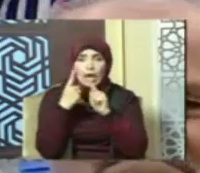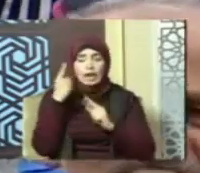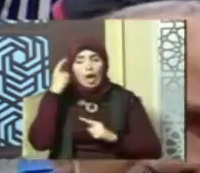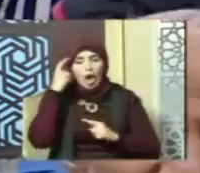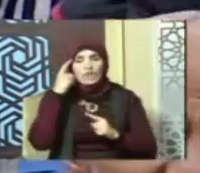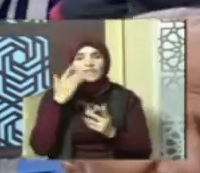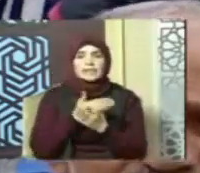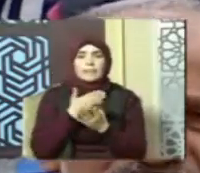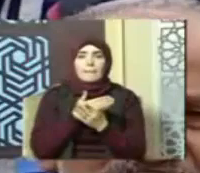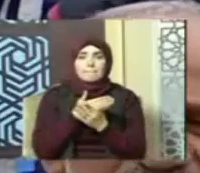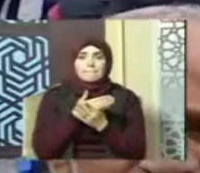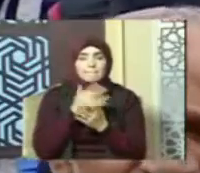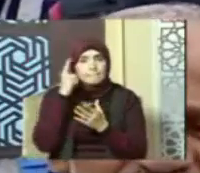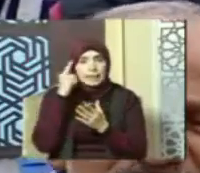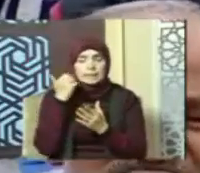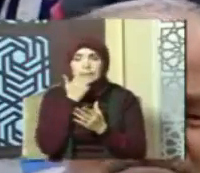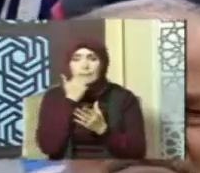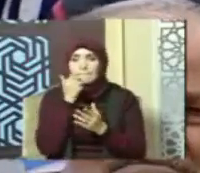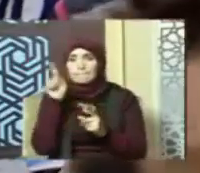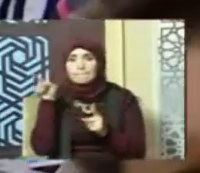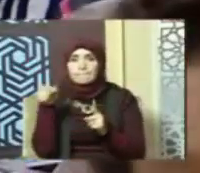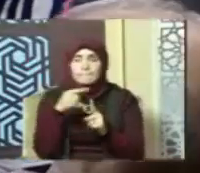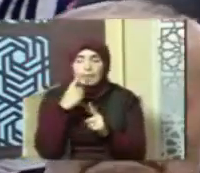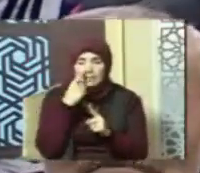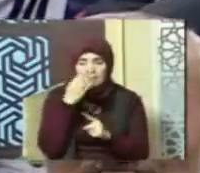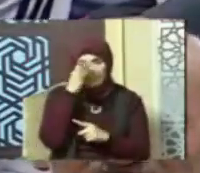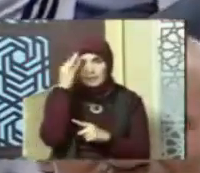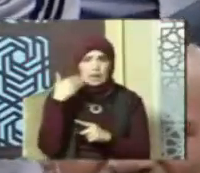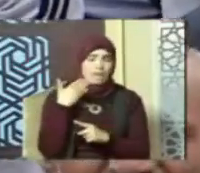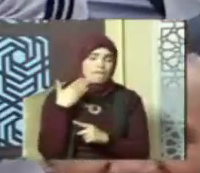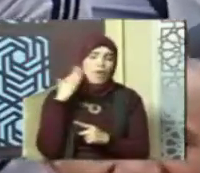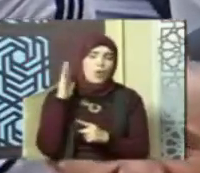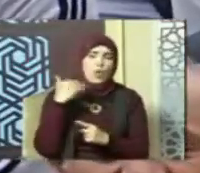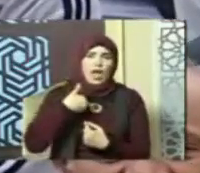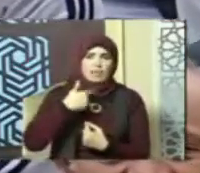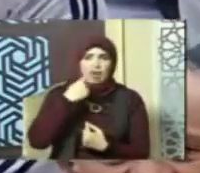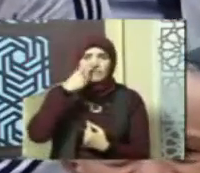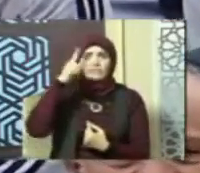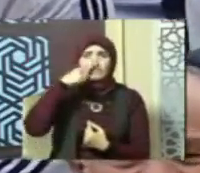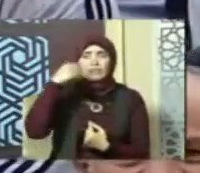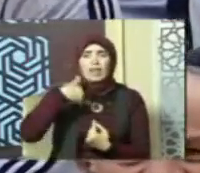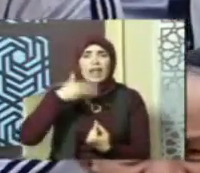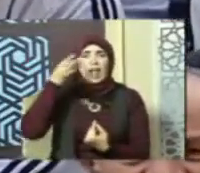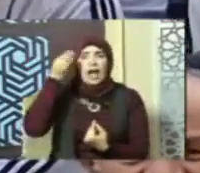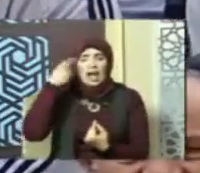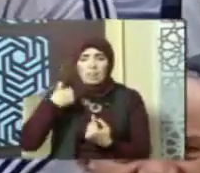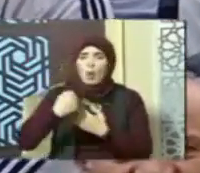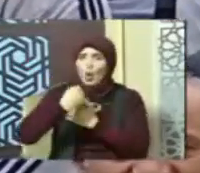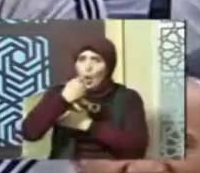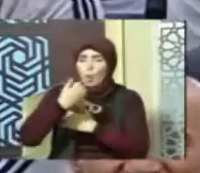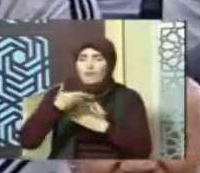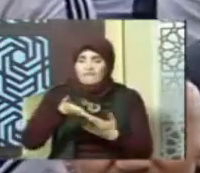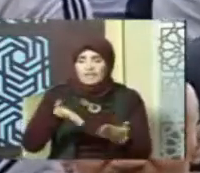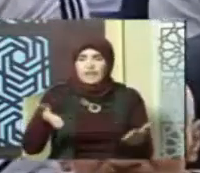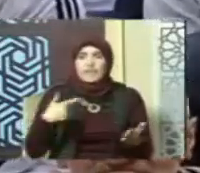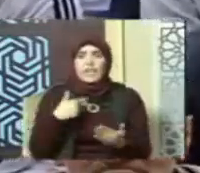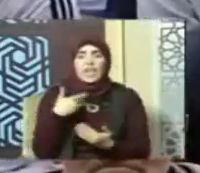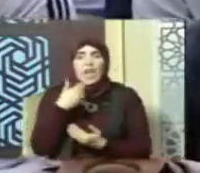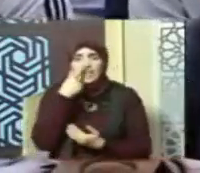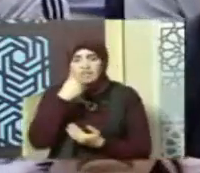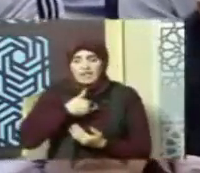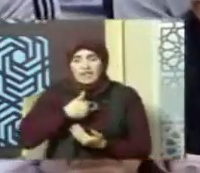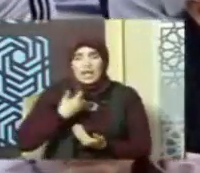بالأسباب، وألا نغتر لا بعلمنا ولا بقوتنا ولا